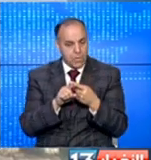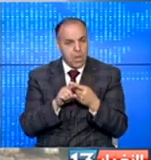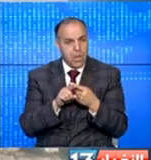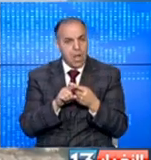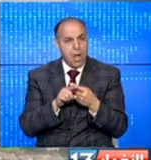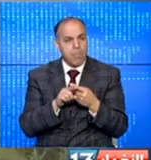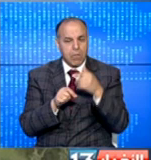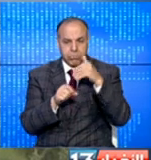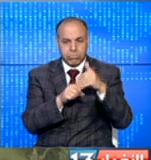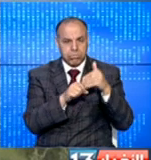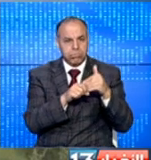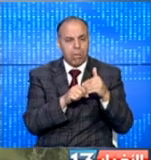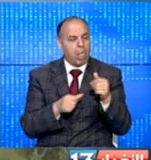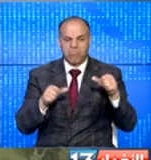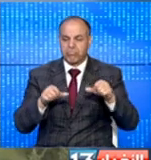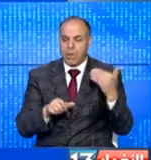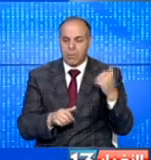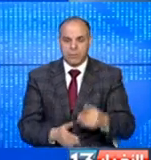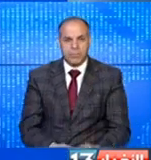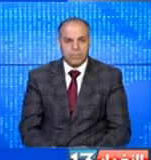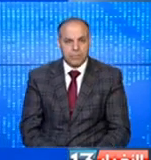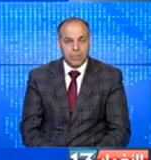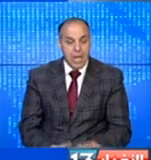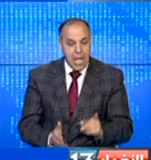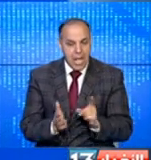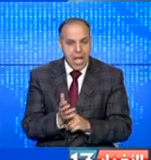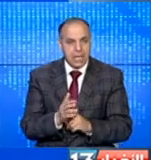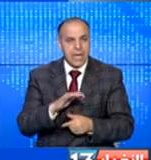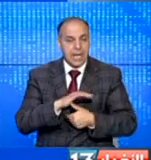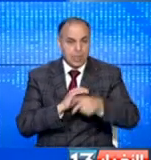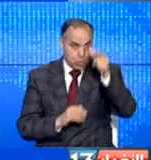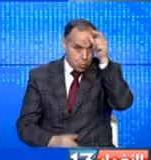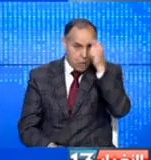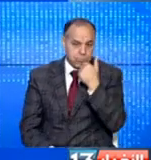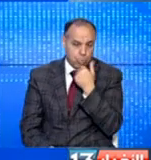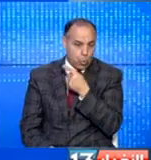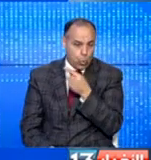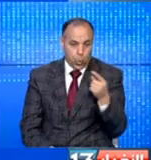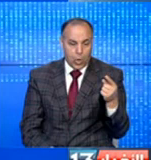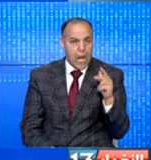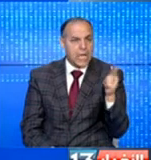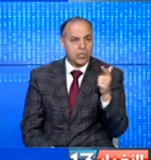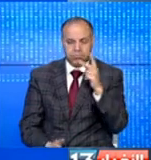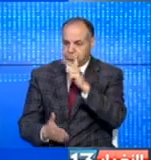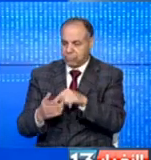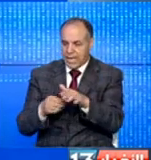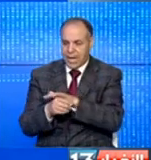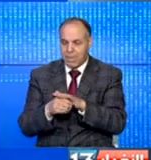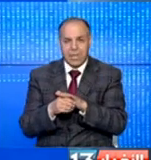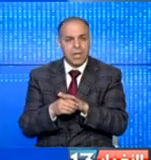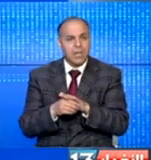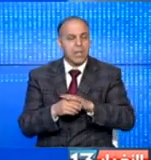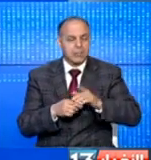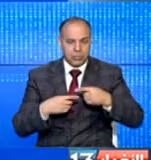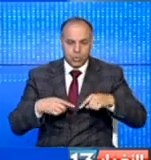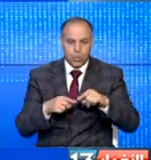بعد اقتراعين غير حاسمين. أكد الرئيس التركي رجب طيب أردوغان أنه لا وجود لاتفاق كامل حول عقد